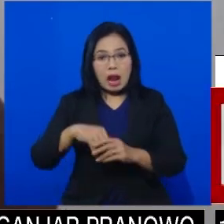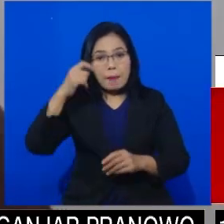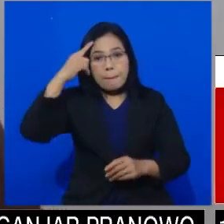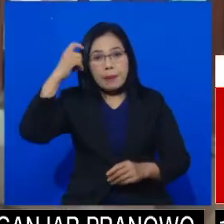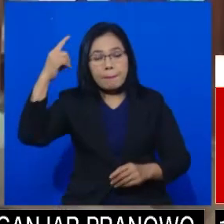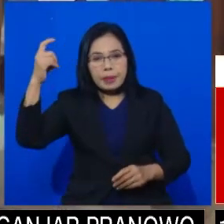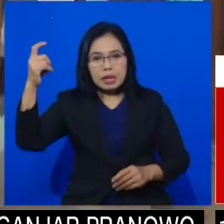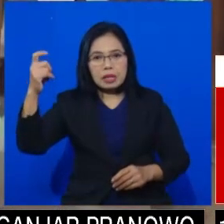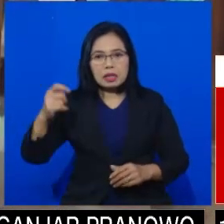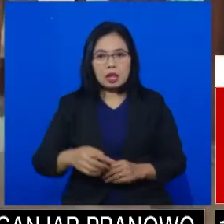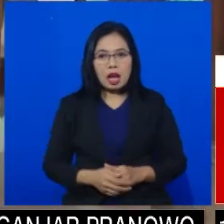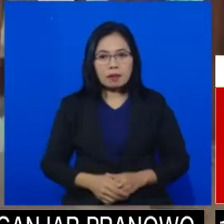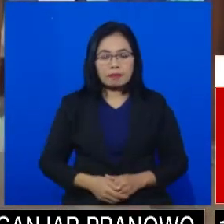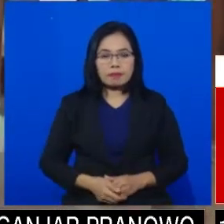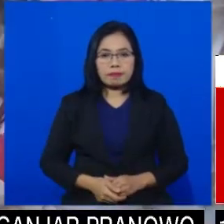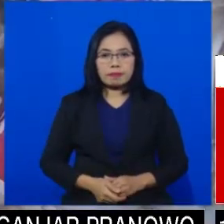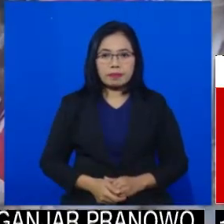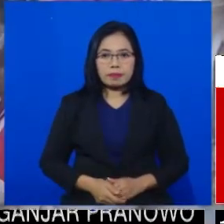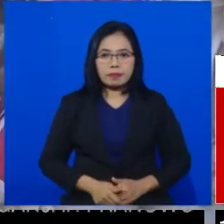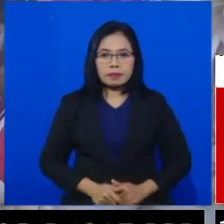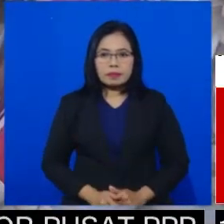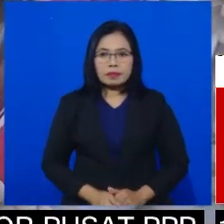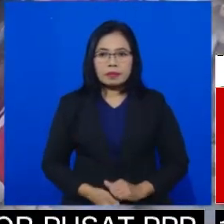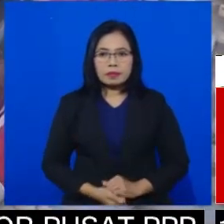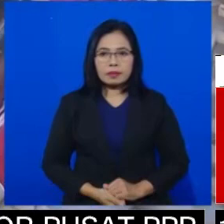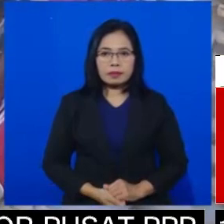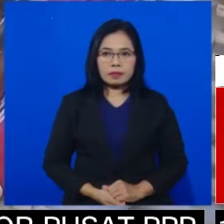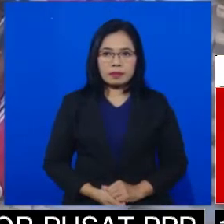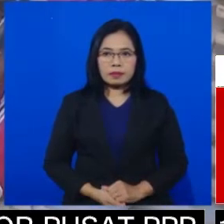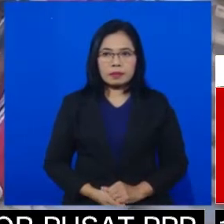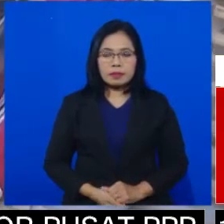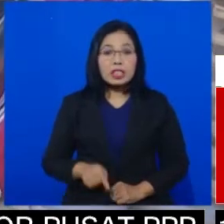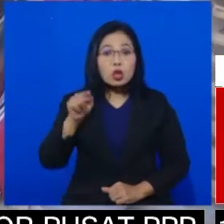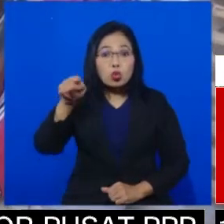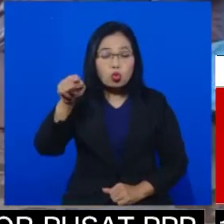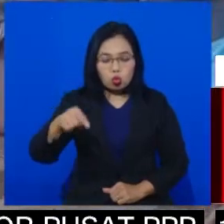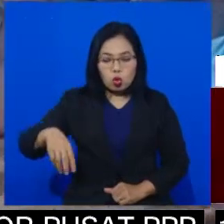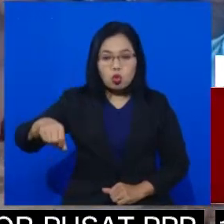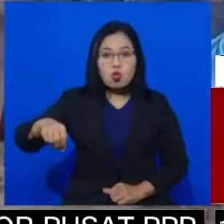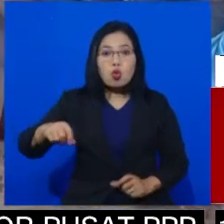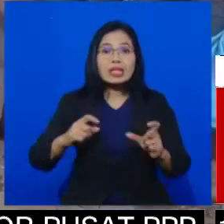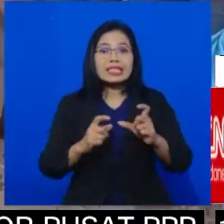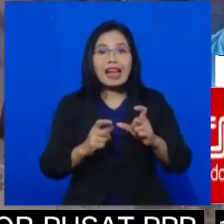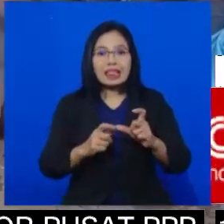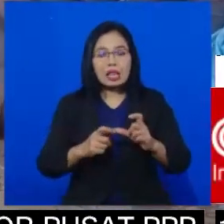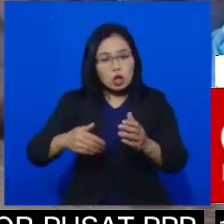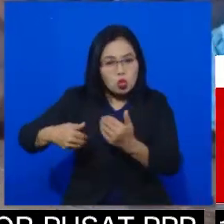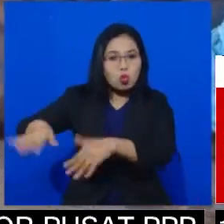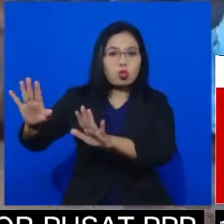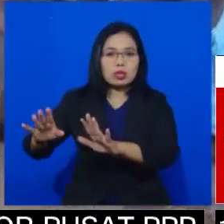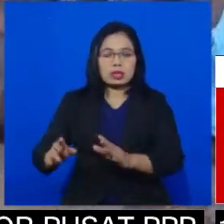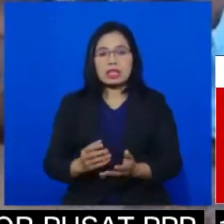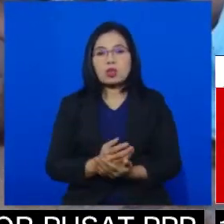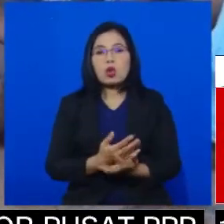berbagai ancaman bahkan nyaris dimasa. Hingga pada Jumat kemarin diusir warga dari